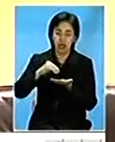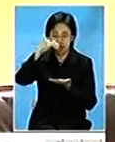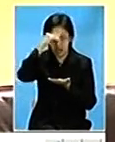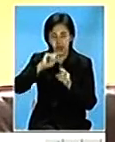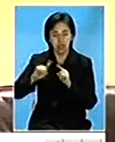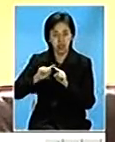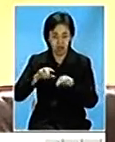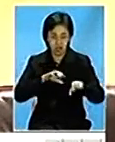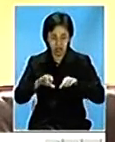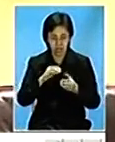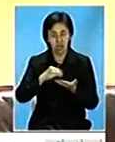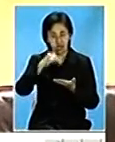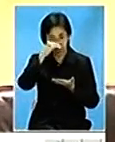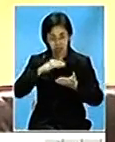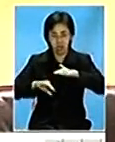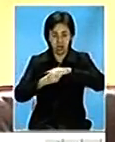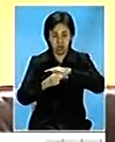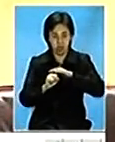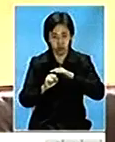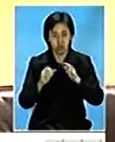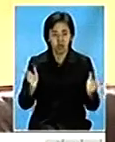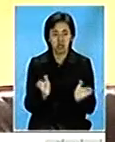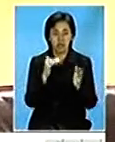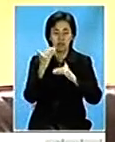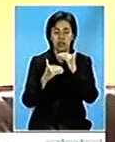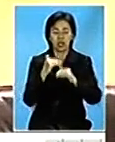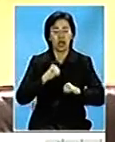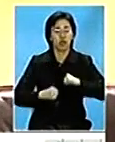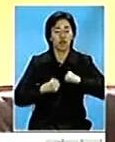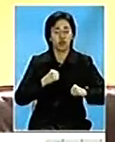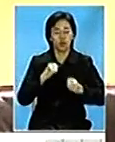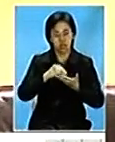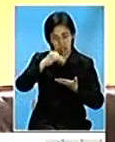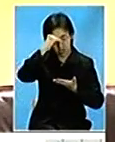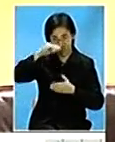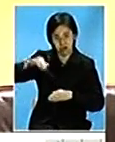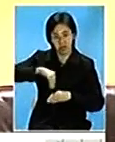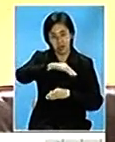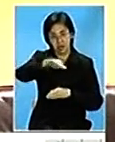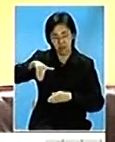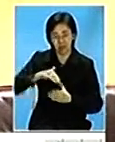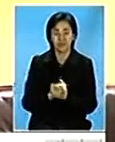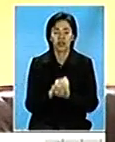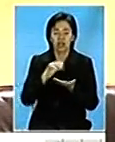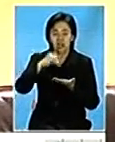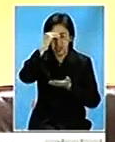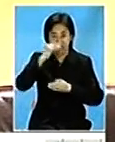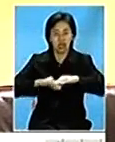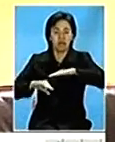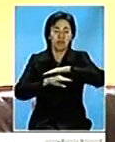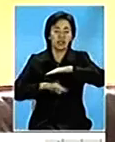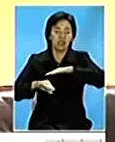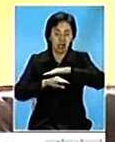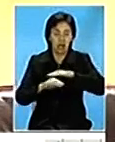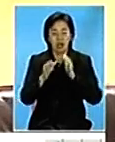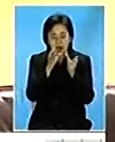สูตรและจัดการเรียนรู้เพื่อพัฒนาเยาวชนวัยเรียนทุกคนในระดับการศึกษาขั้นพื้นฐานมี